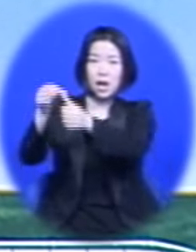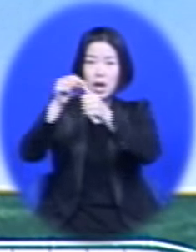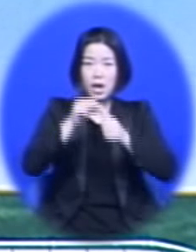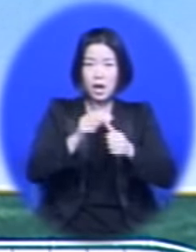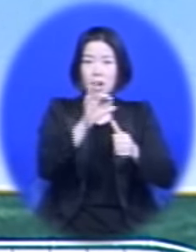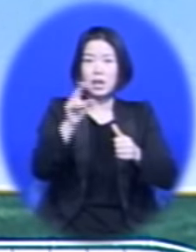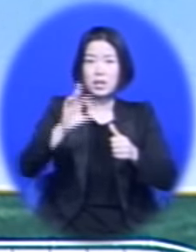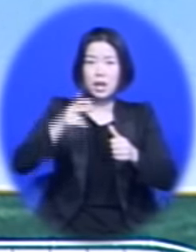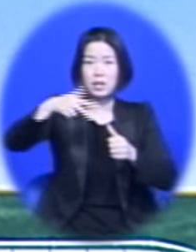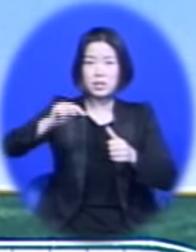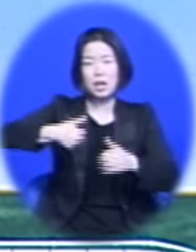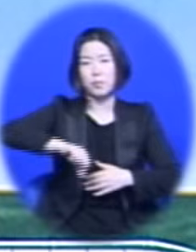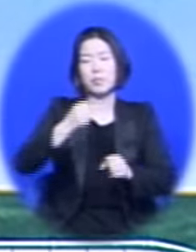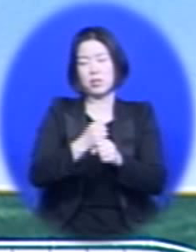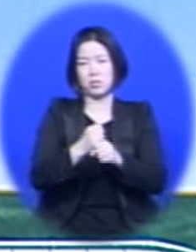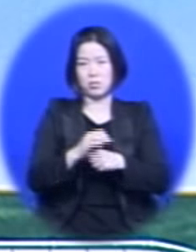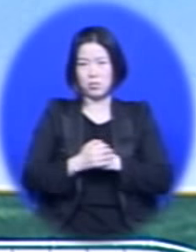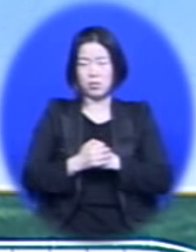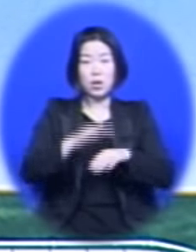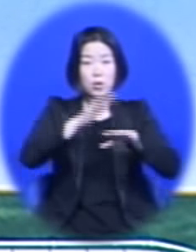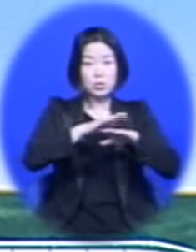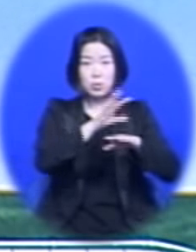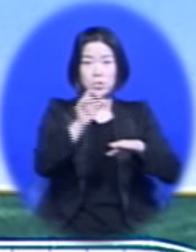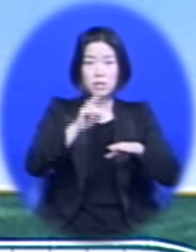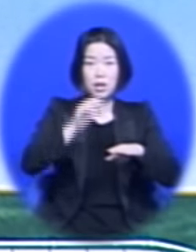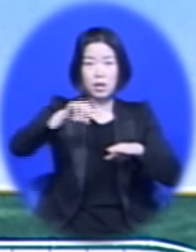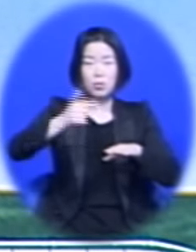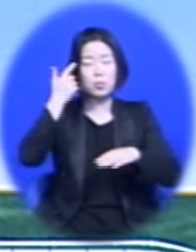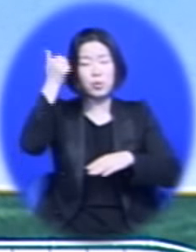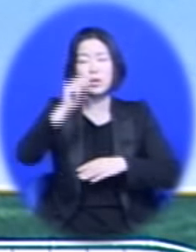손양호 목사님은 도대체 어떻게 되신 분이길래 이렇게 살 수 있었습니까?